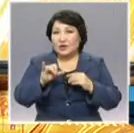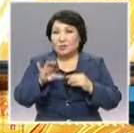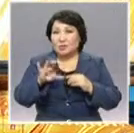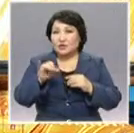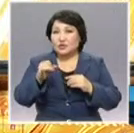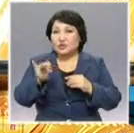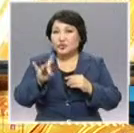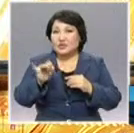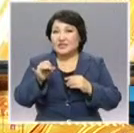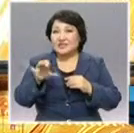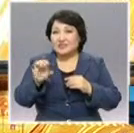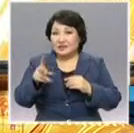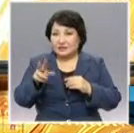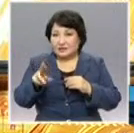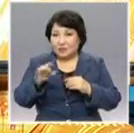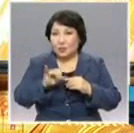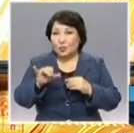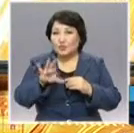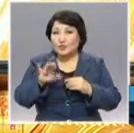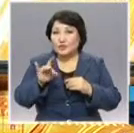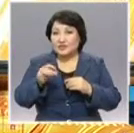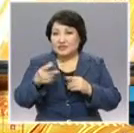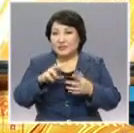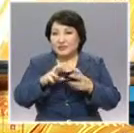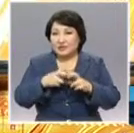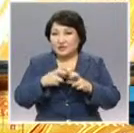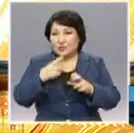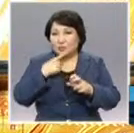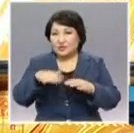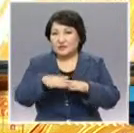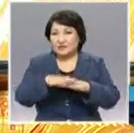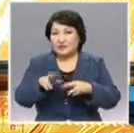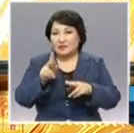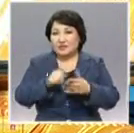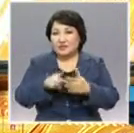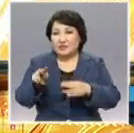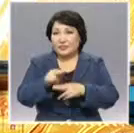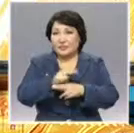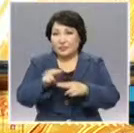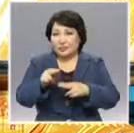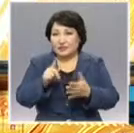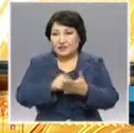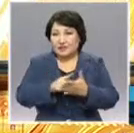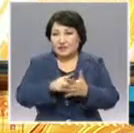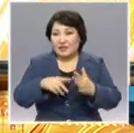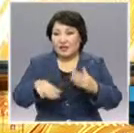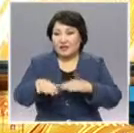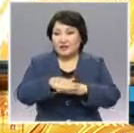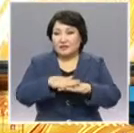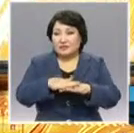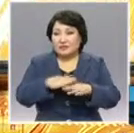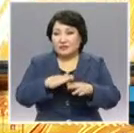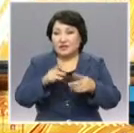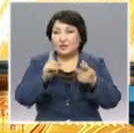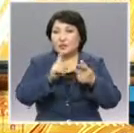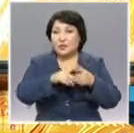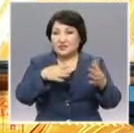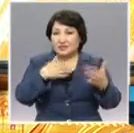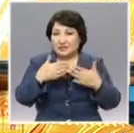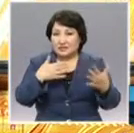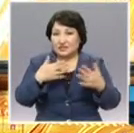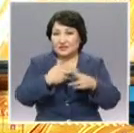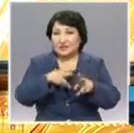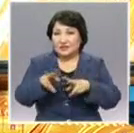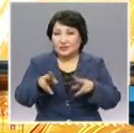очень проблемный участок. Эту работу должны производить ПЧ, которые по тендеру, по конкурсу выигрывают у железной дороги. Эту работу